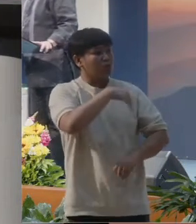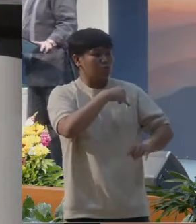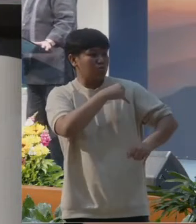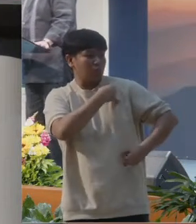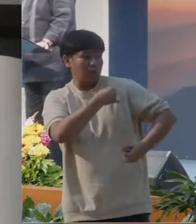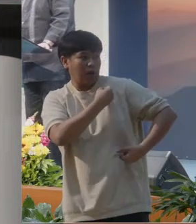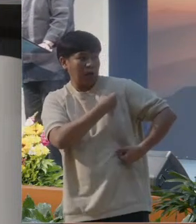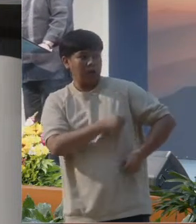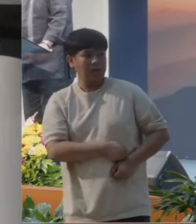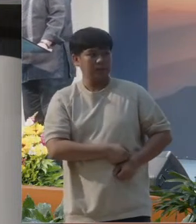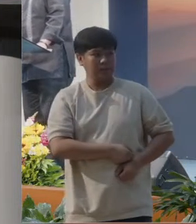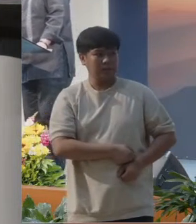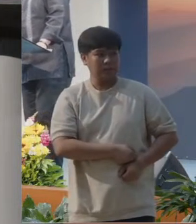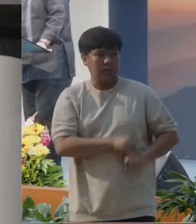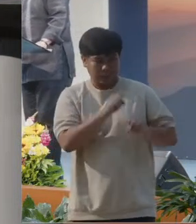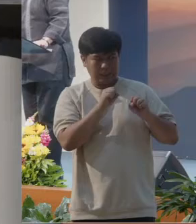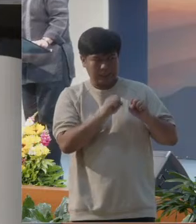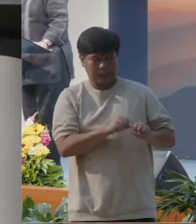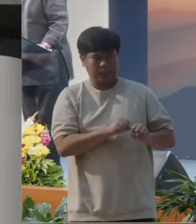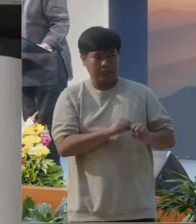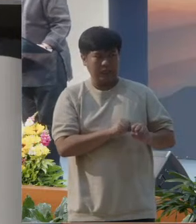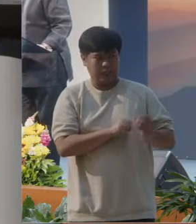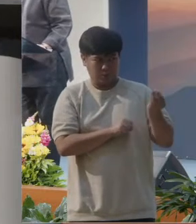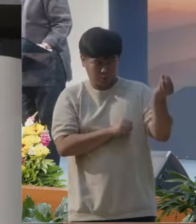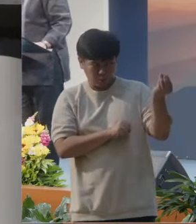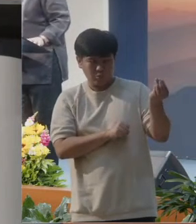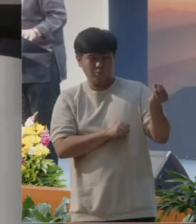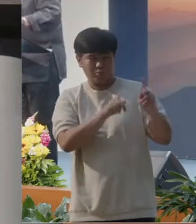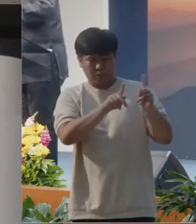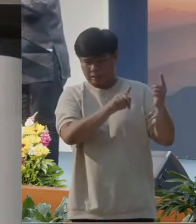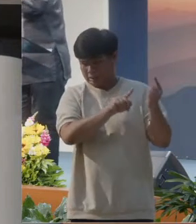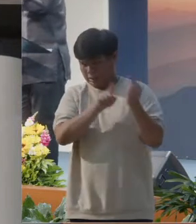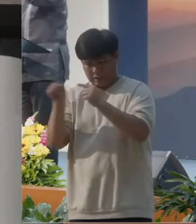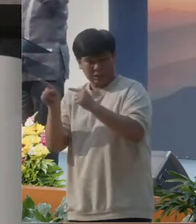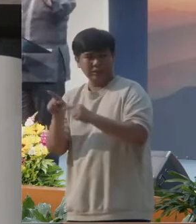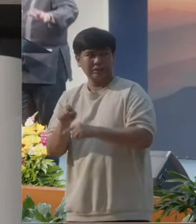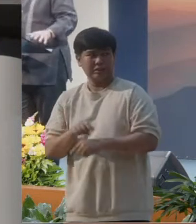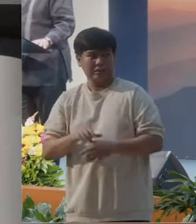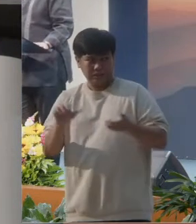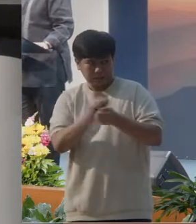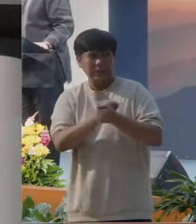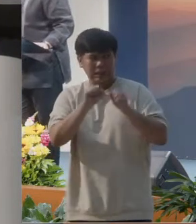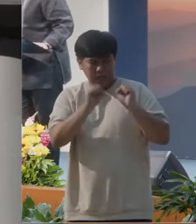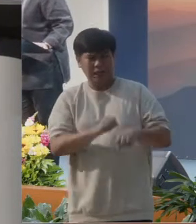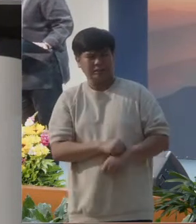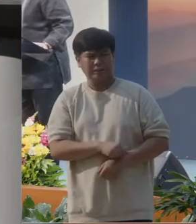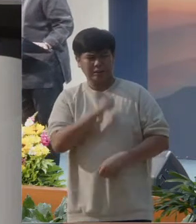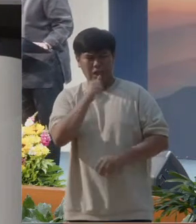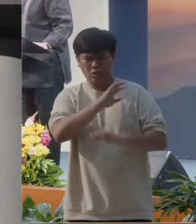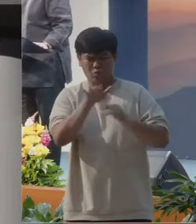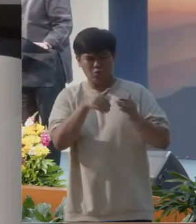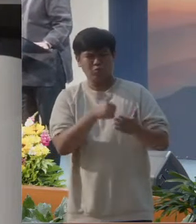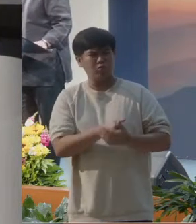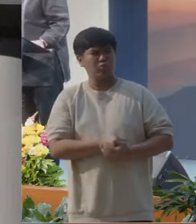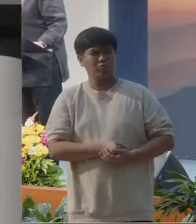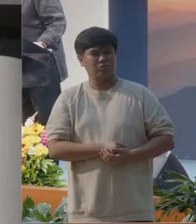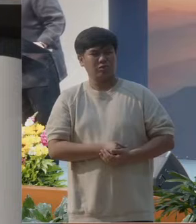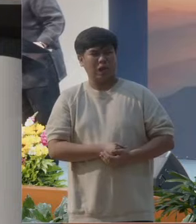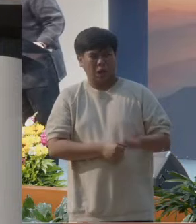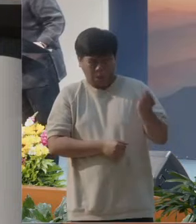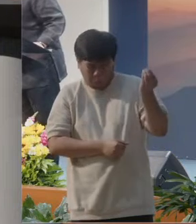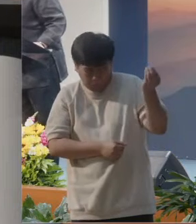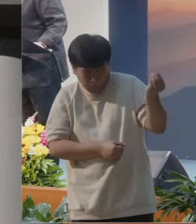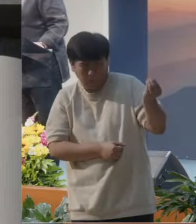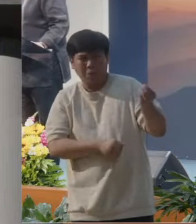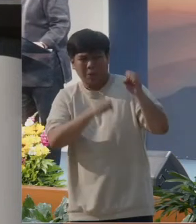Sir, di na po natin kailangang palabasin lahat ng mga sundalo natin at lahat ng mga tao.